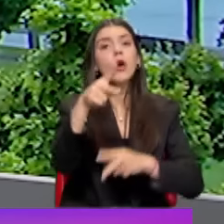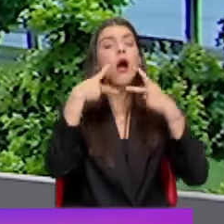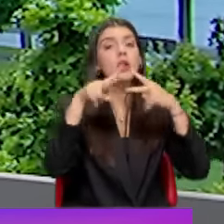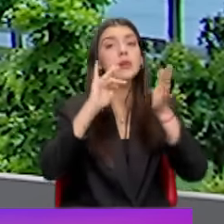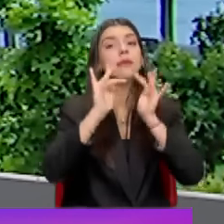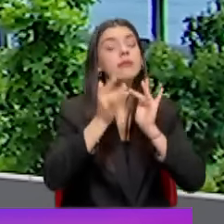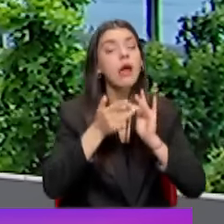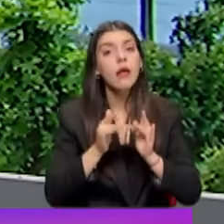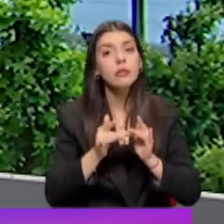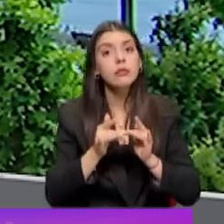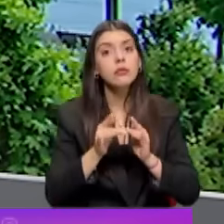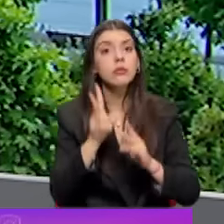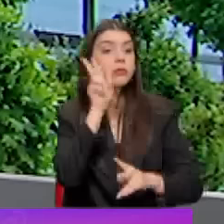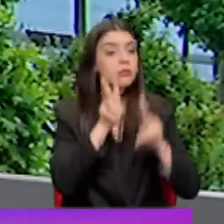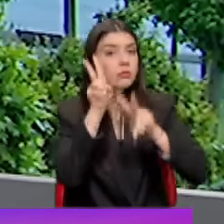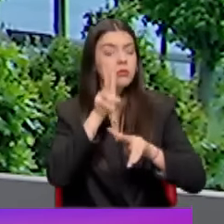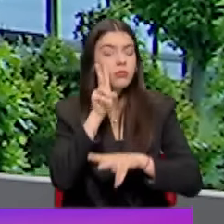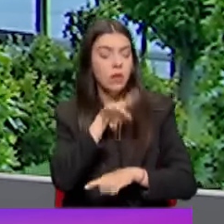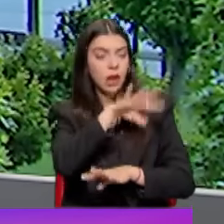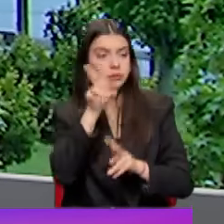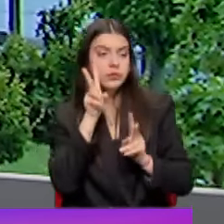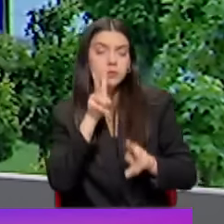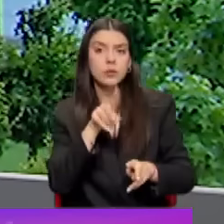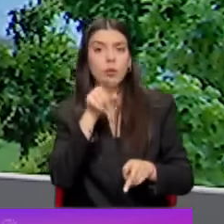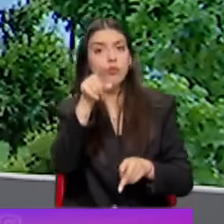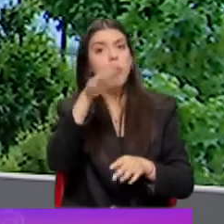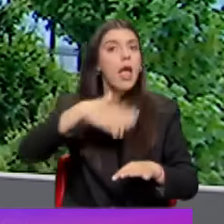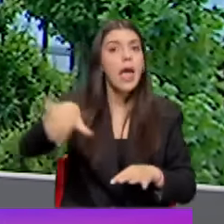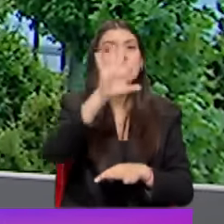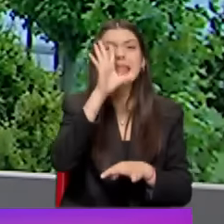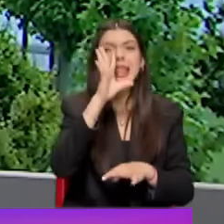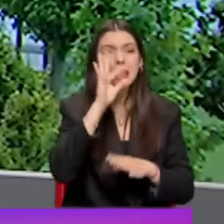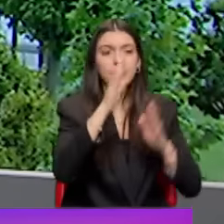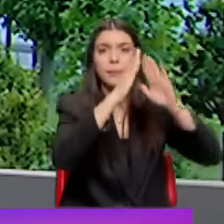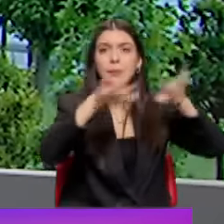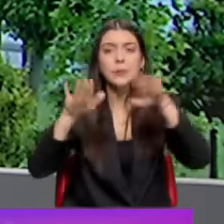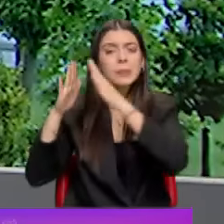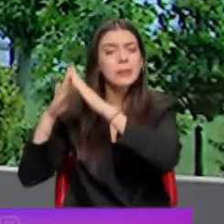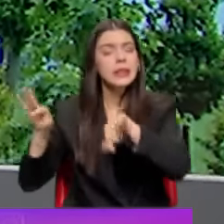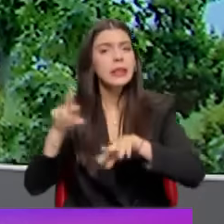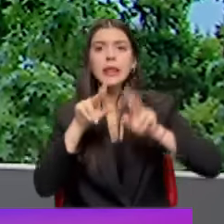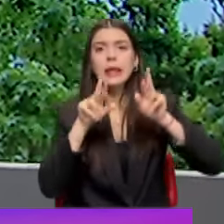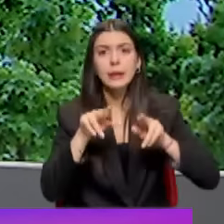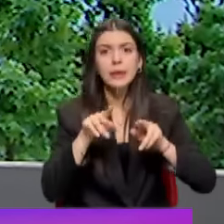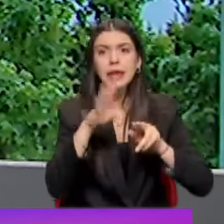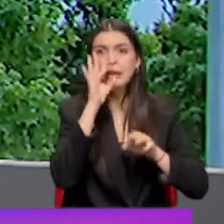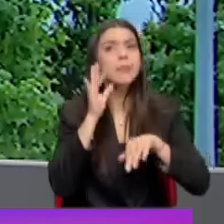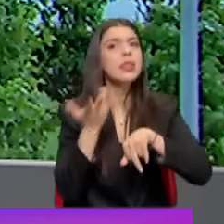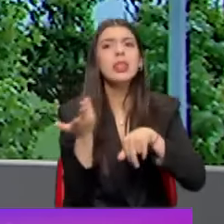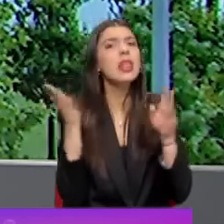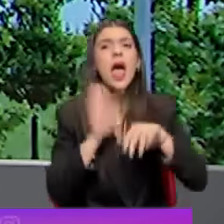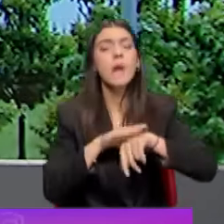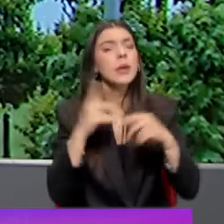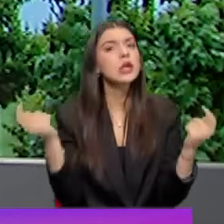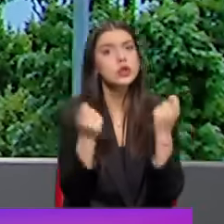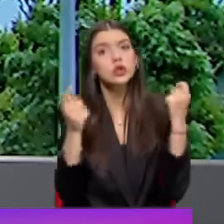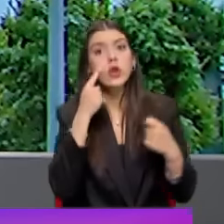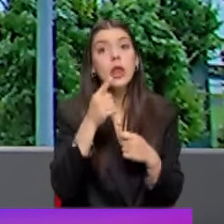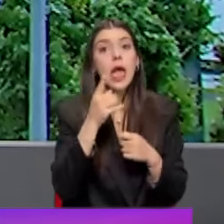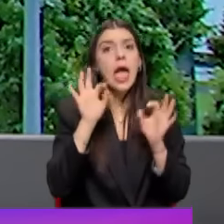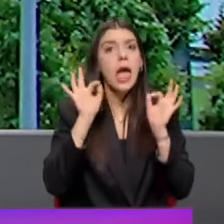internette serbest dolaşımda olması Bunlar kim kime ne yapmaya çalışıyor sorusunu s ursa da henüz bir cevap